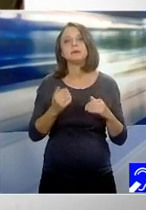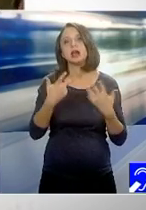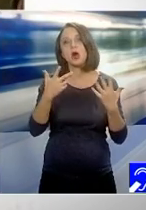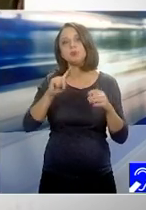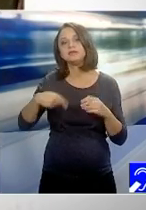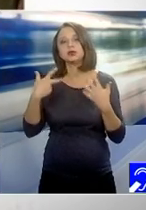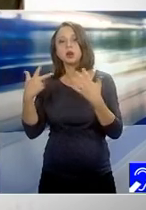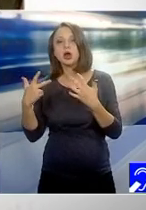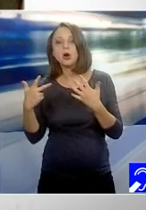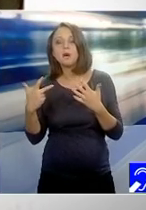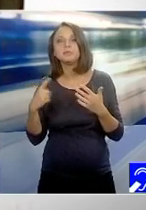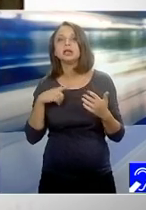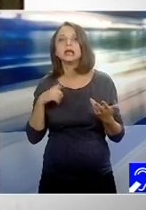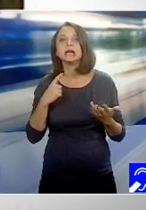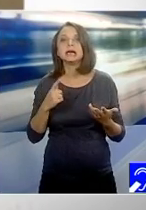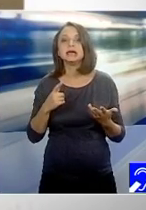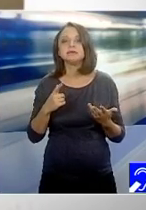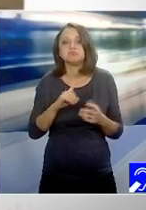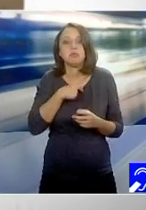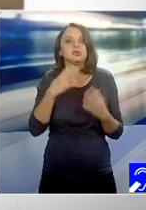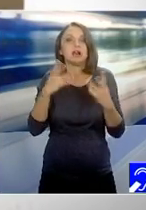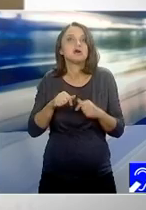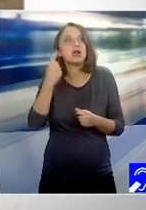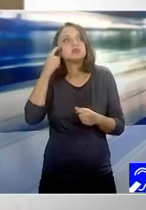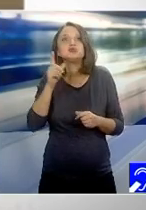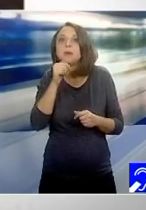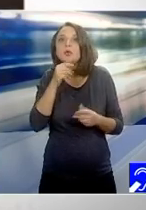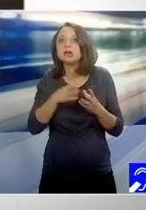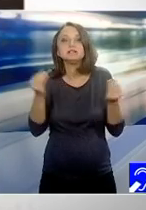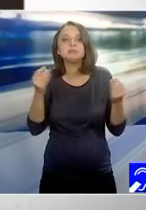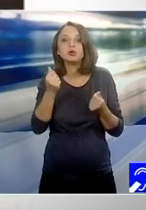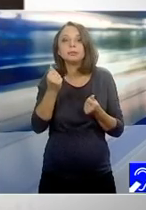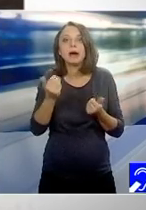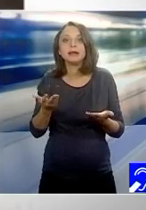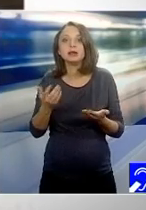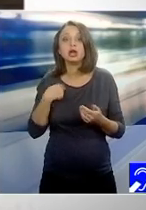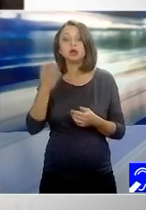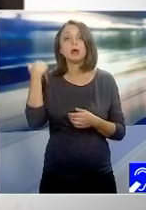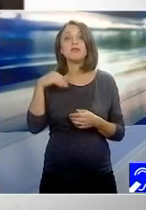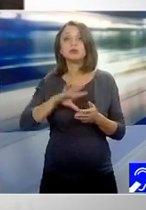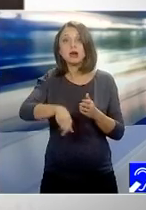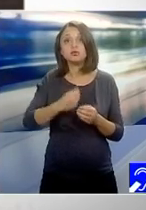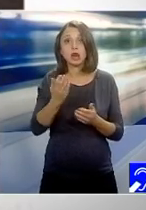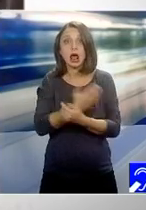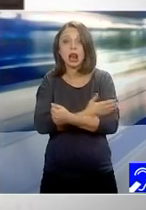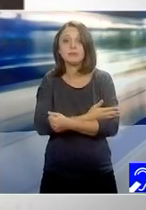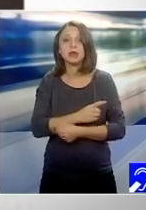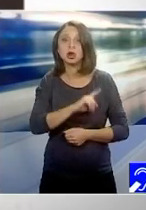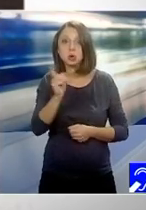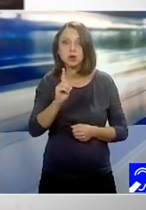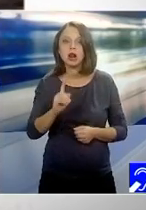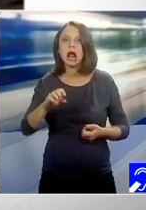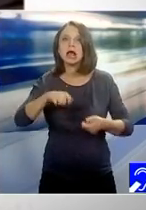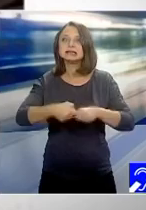se extrage ilegal, este incalculabilă. Nu știm unde au dispărut acei bani. Erați la furat de lemne? Nu. Ați avariat o mașină a poliției?